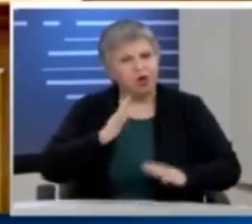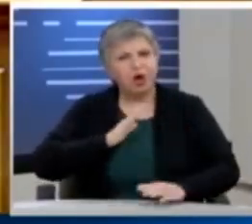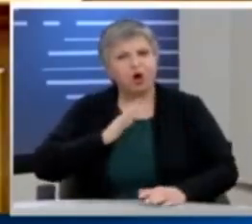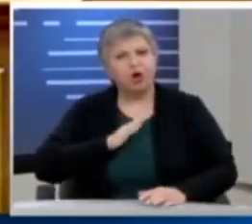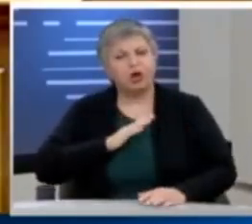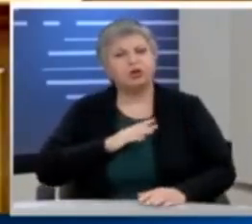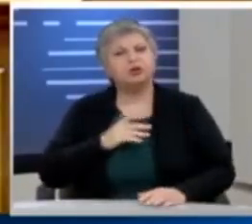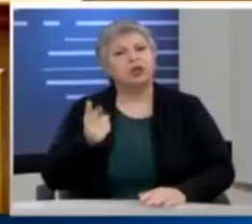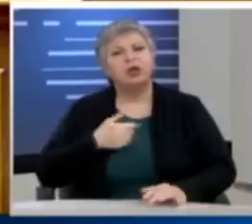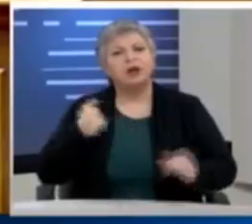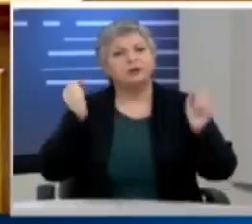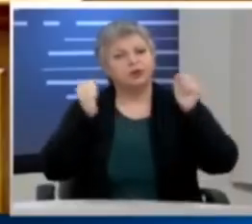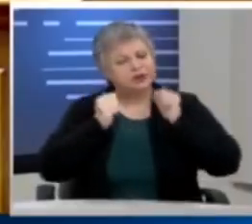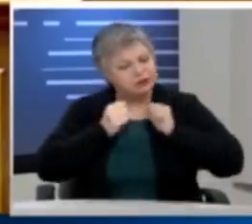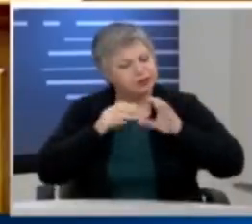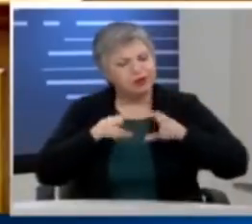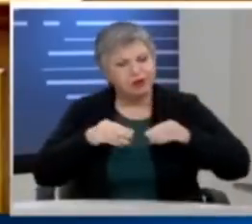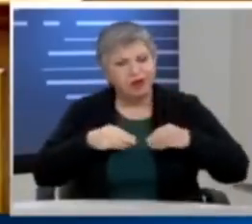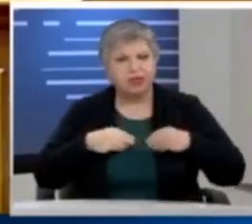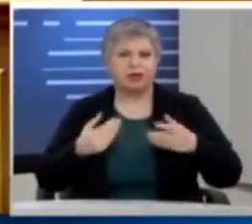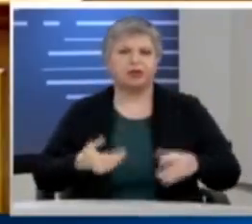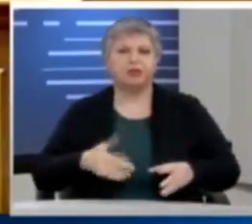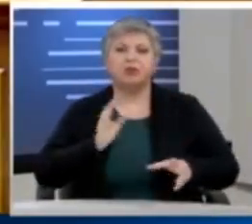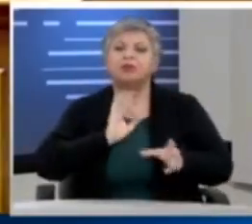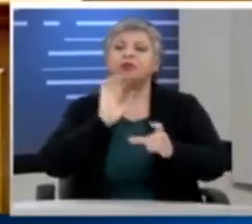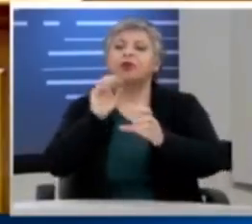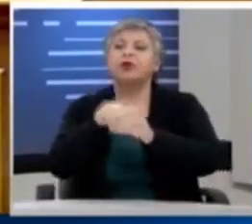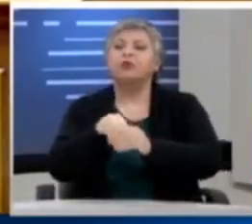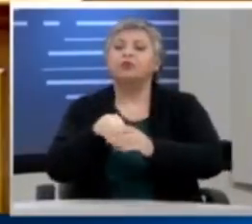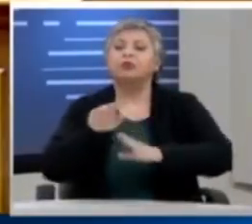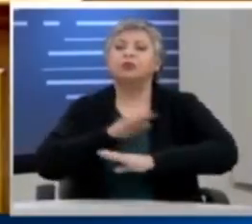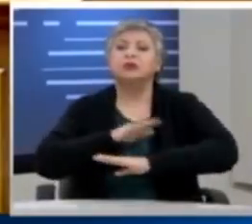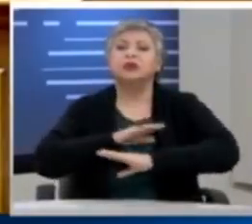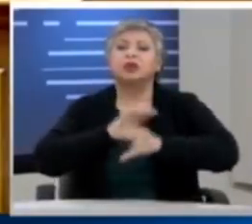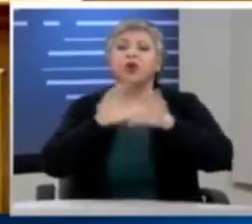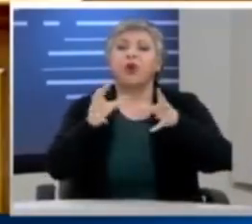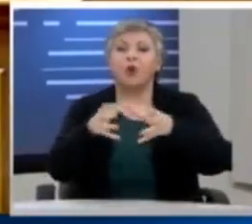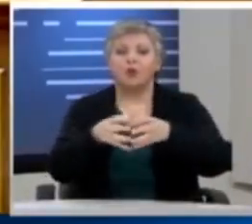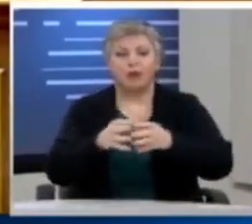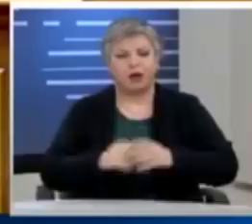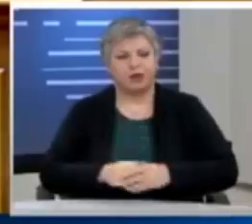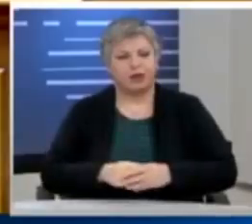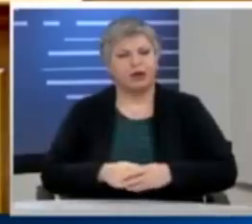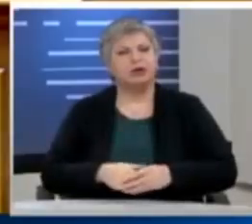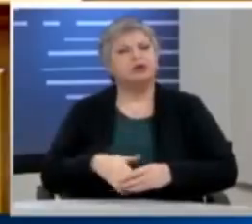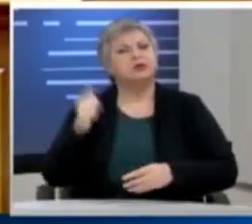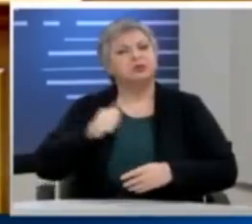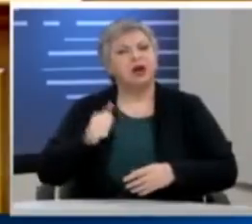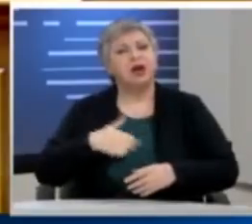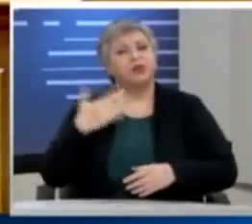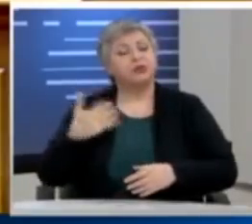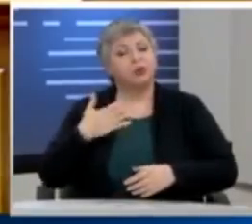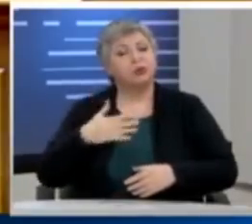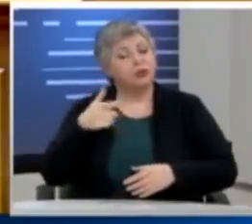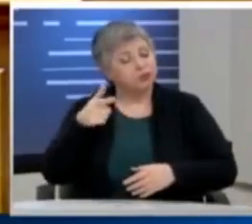σε βάρος του επιλογή να ενταχθεί σε μια τέτοια επιθετική στρατιωτική συμμαχία την οποία θέλει και η άρχουσα τάξη εκείνης της